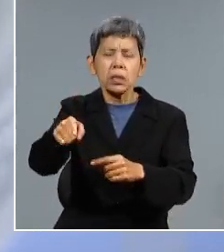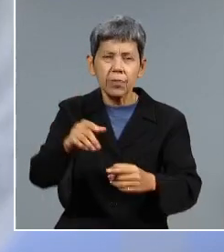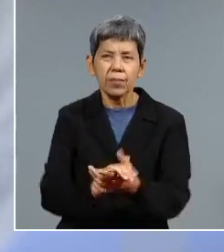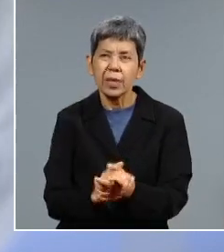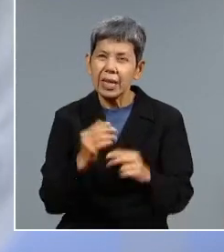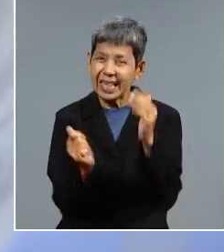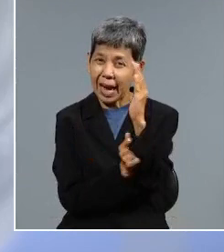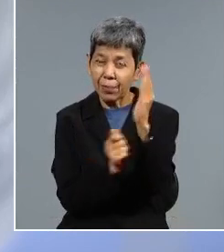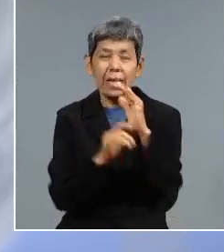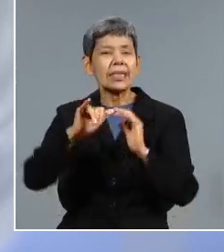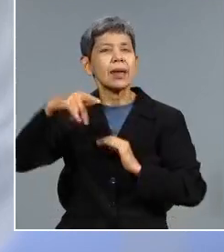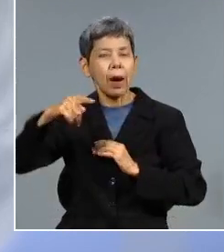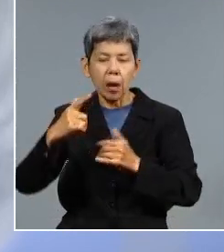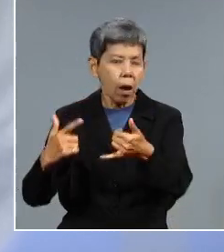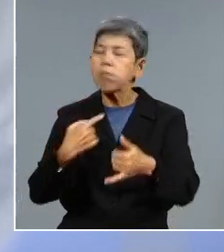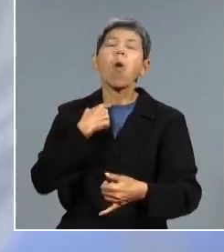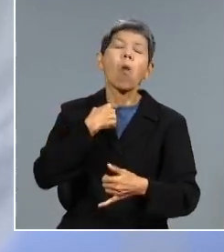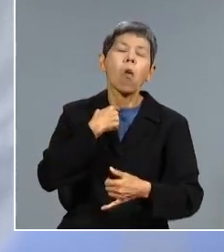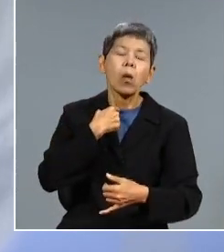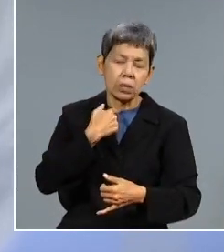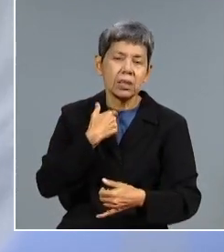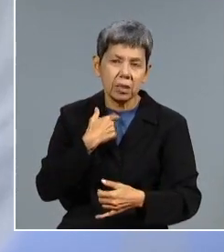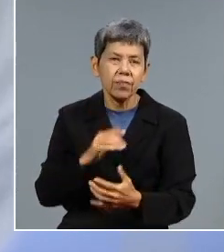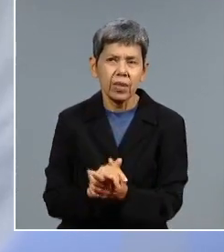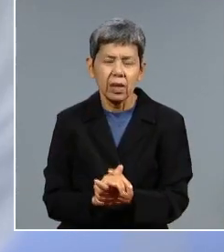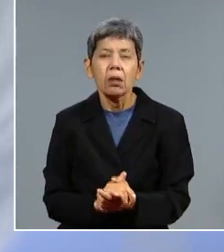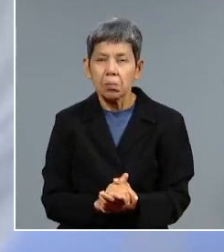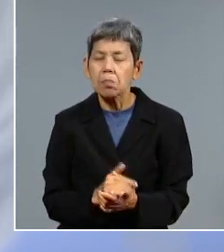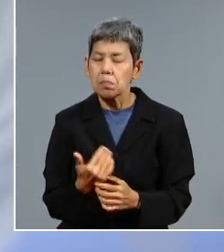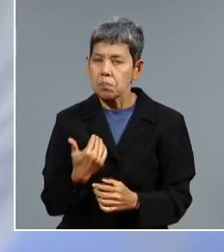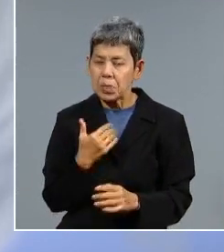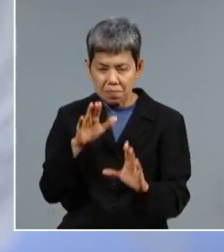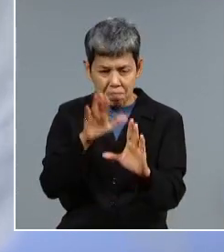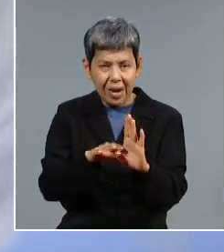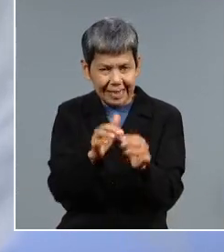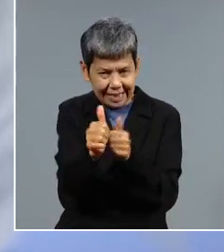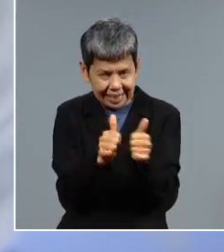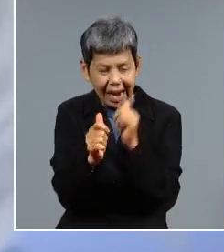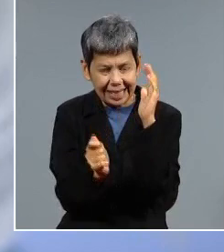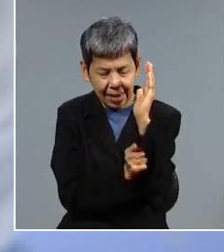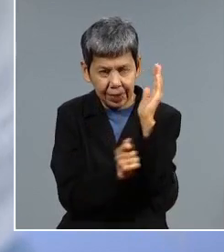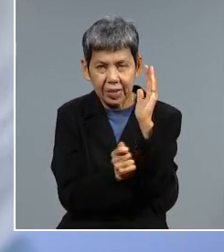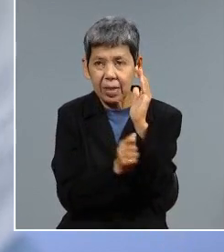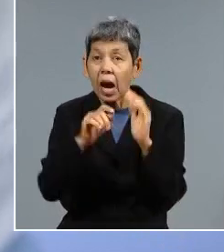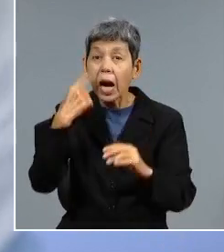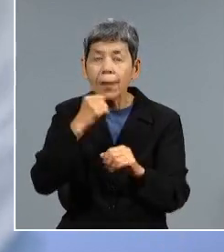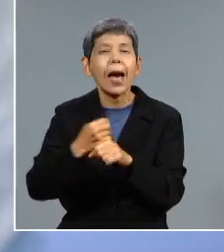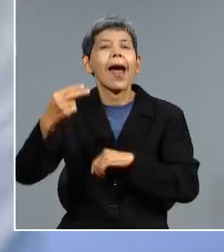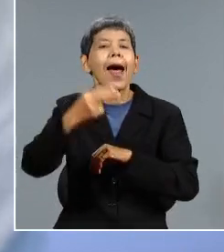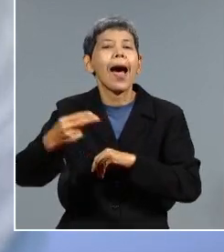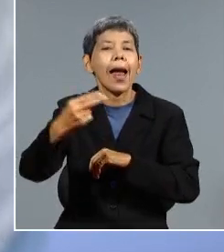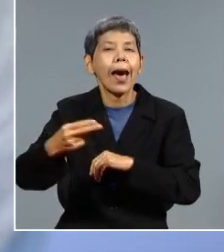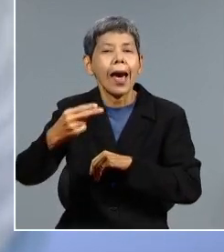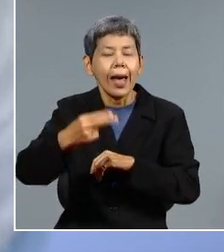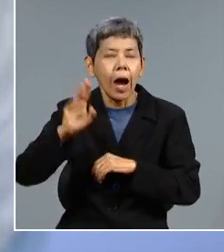กำนันยิ่งพันธุ์ที่ถูกยิงไปด้วยน่ะค่ะในครั้งนั้นเนี่ยลงสมัครนั้นๆกำลังยิ่งมันยังไงเป็นหลานของ